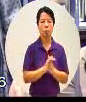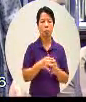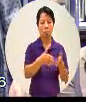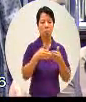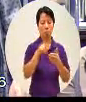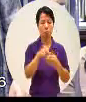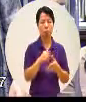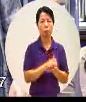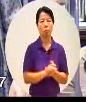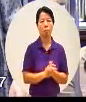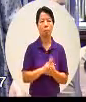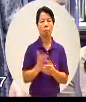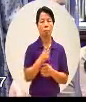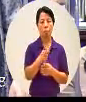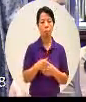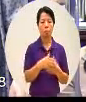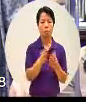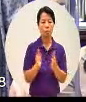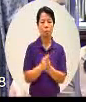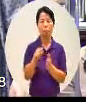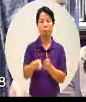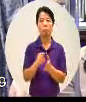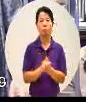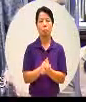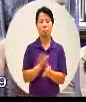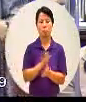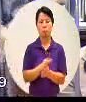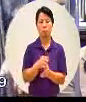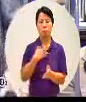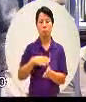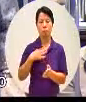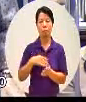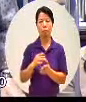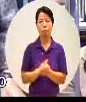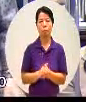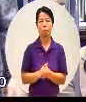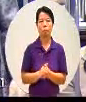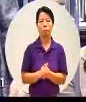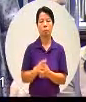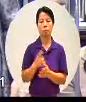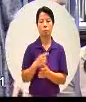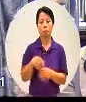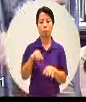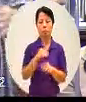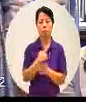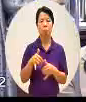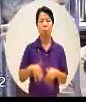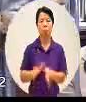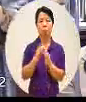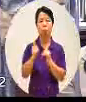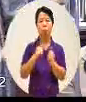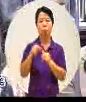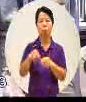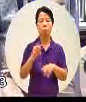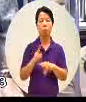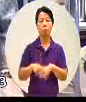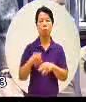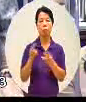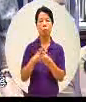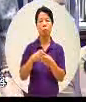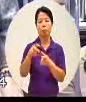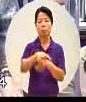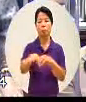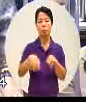求。但是一方面我们也了解到整个我们当地本州工业区四周